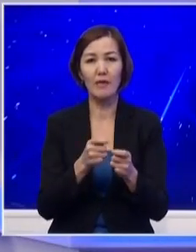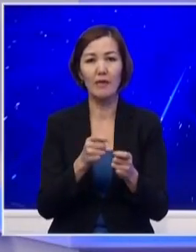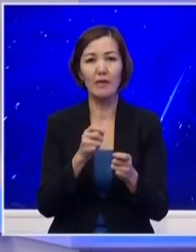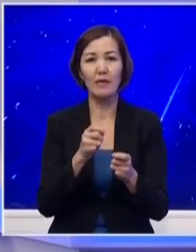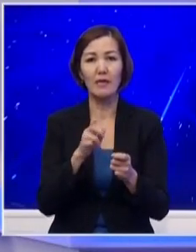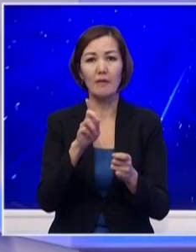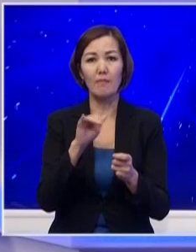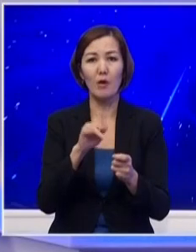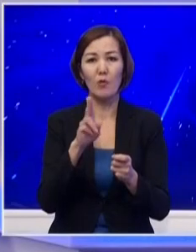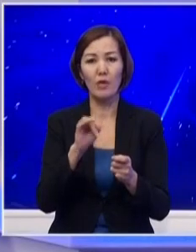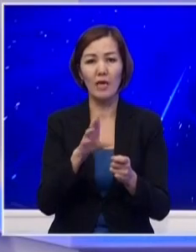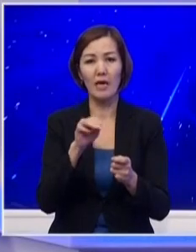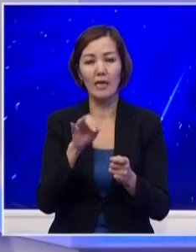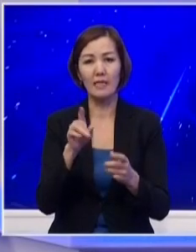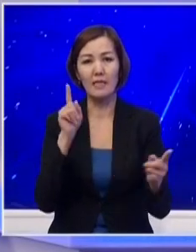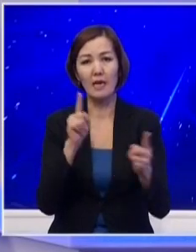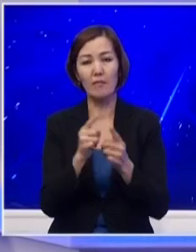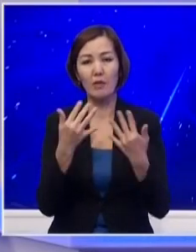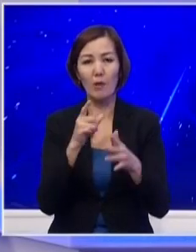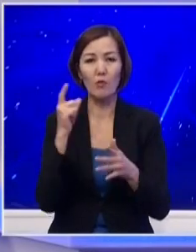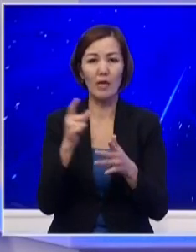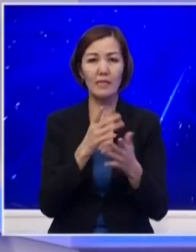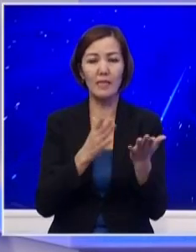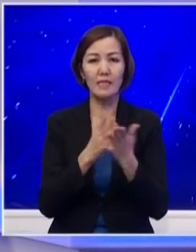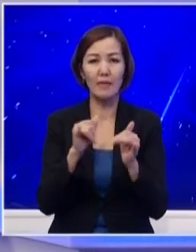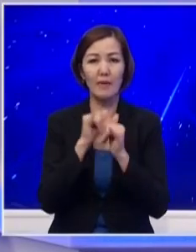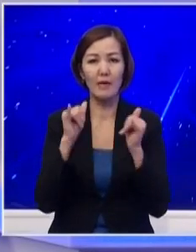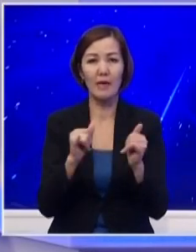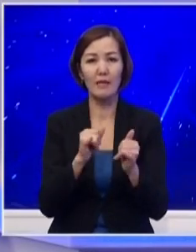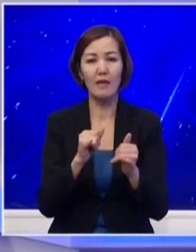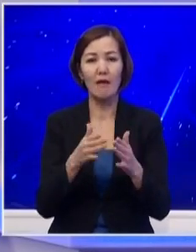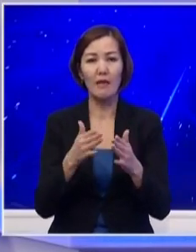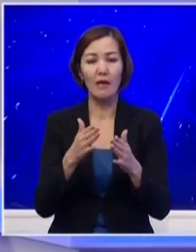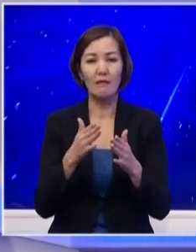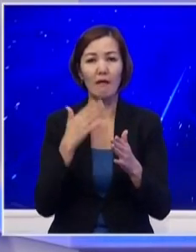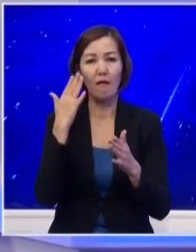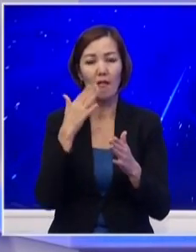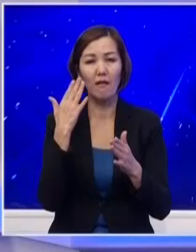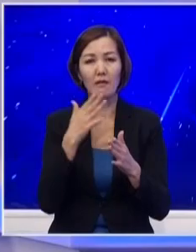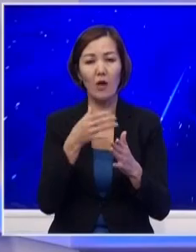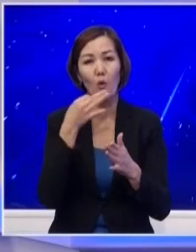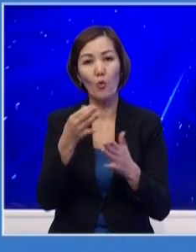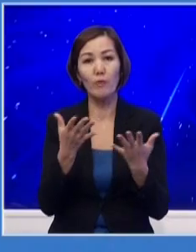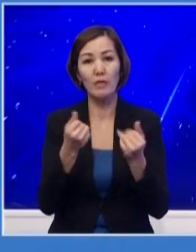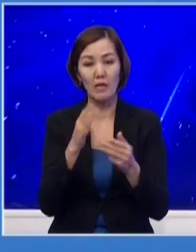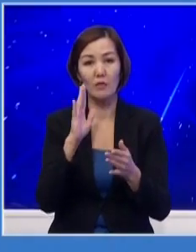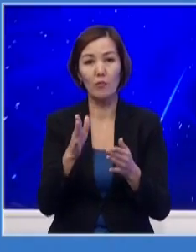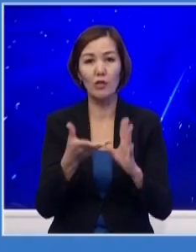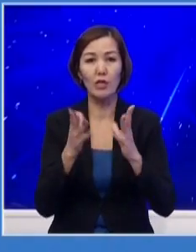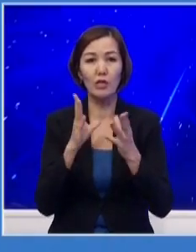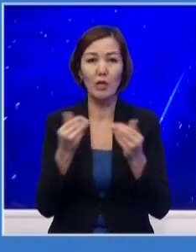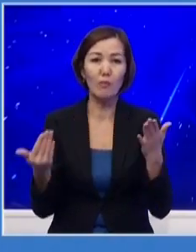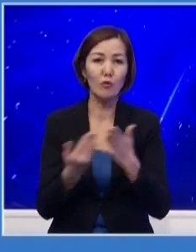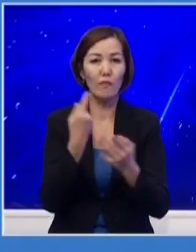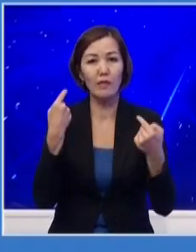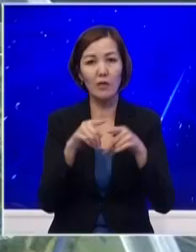Бауке Аренсті қабылдап, ауыл шаруашылығы саласы арынды дамған Голландия тәжірибесіне үңілді. Жалпы бұл елдің заманауи технологиялары